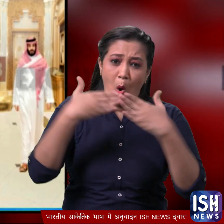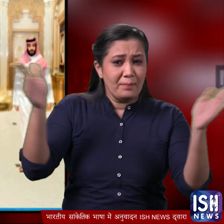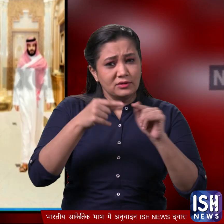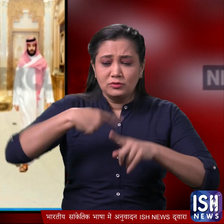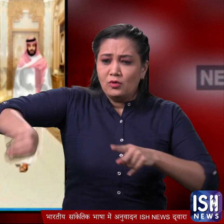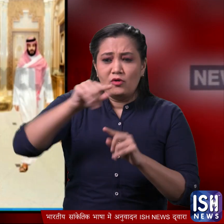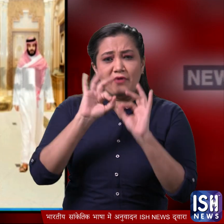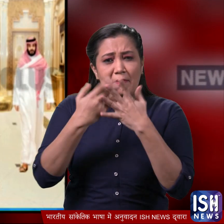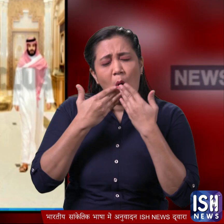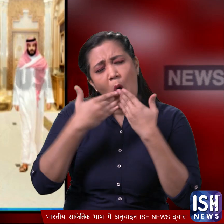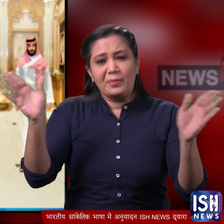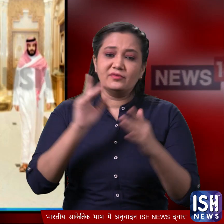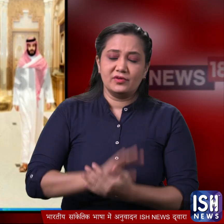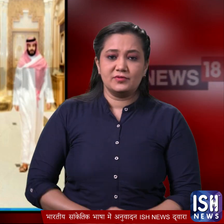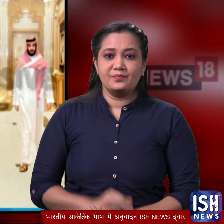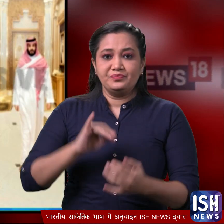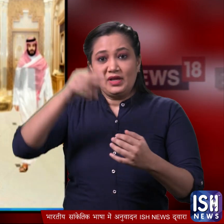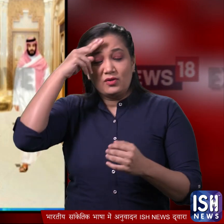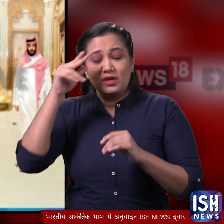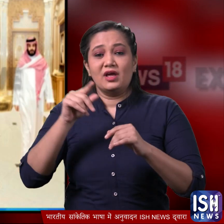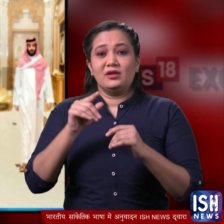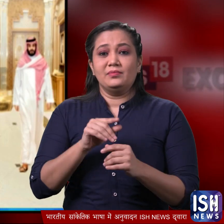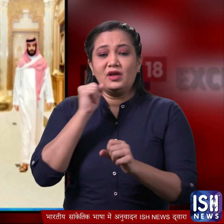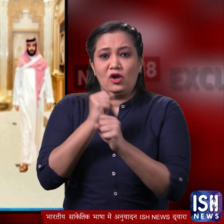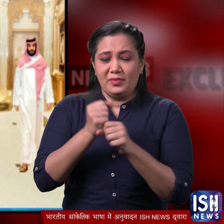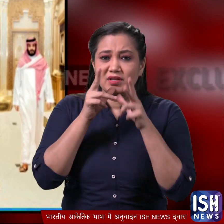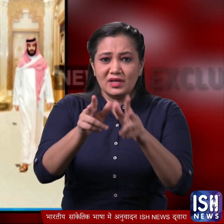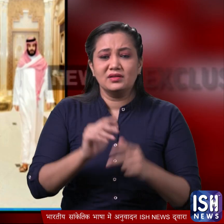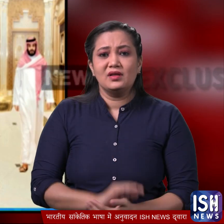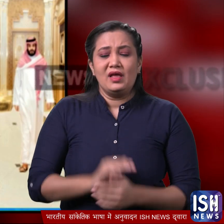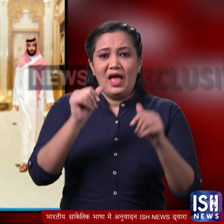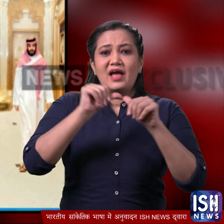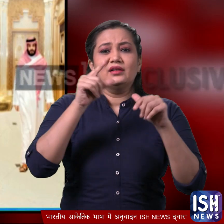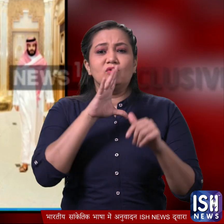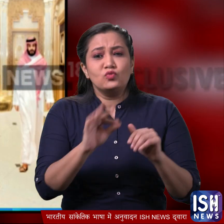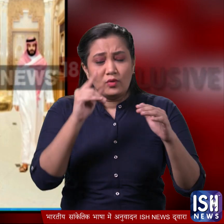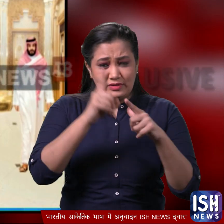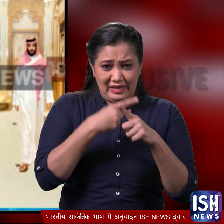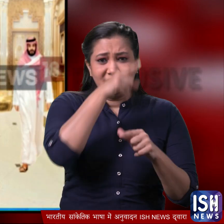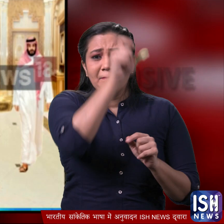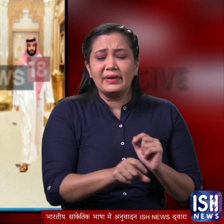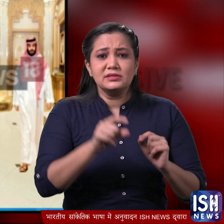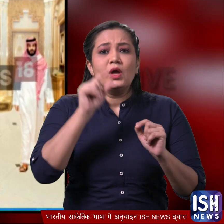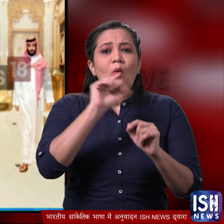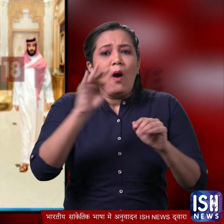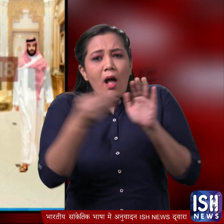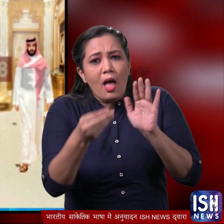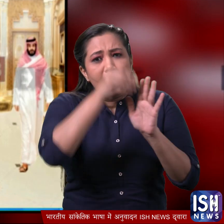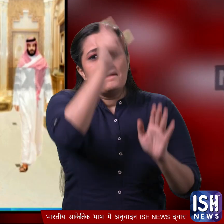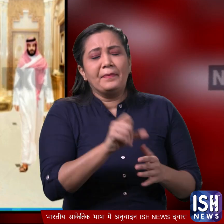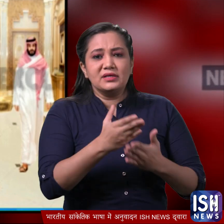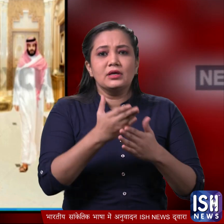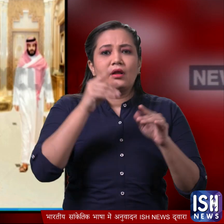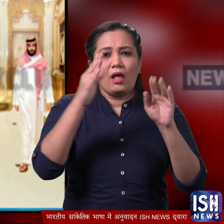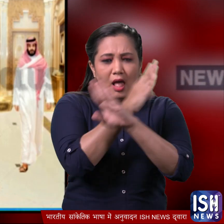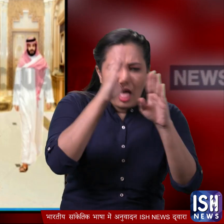का पर्दाफाश कर सकते हैं। वहीं सऊदी अरब सरकार ने बताया कि अल जाबरी अपने ऊपर लगे भ्रष्टाचार के आरोपों को